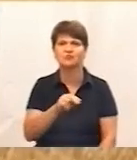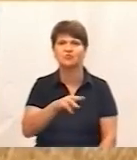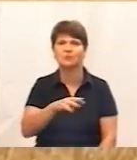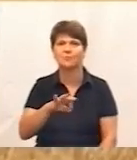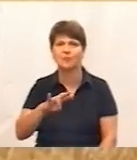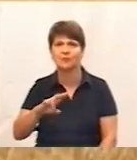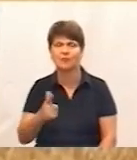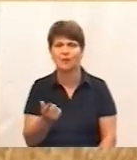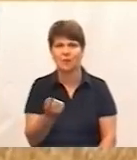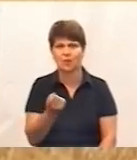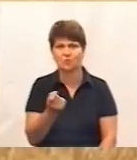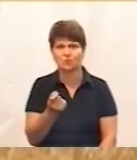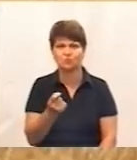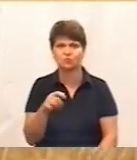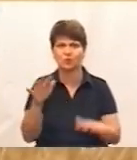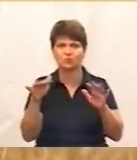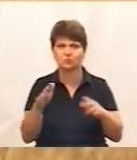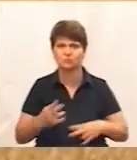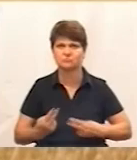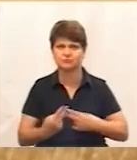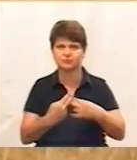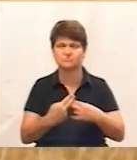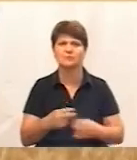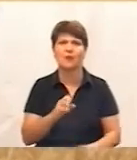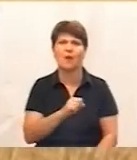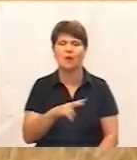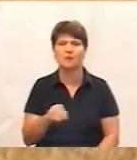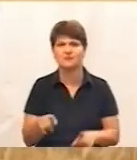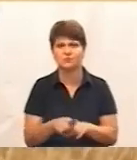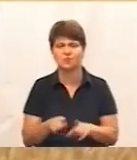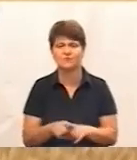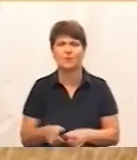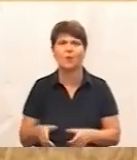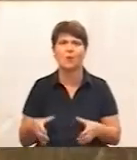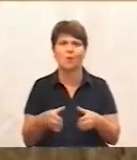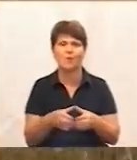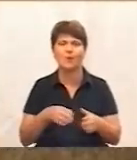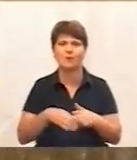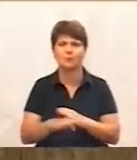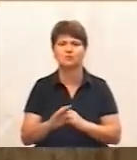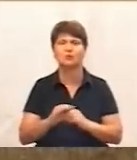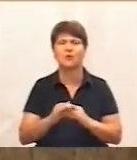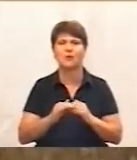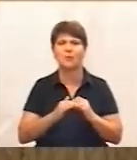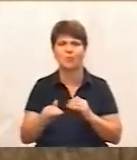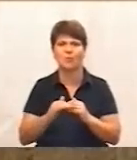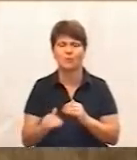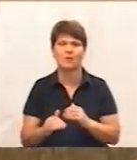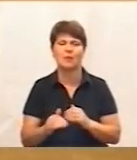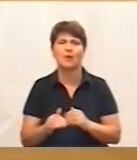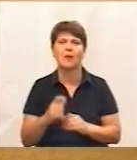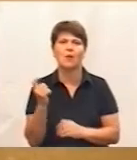ячмінь. Трохи перебили дощі, але все рівно сьогодні вже комбайни пішли в поле. Під озимим ячменем в